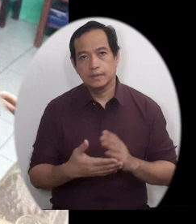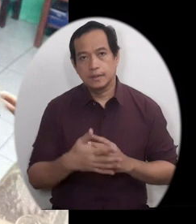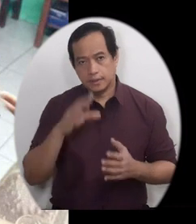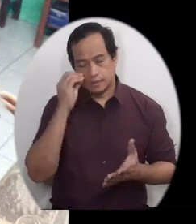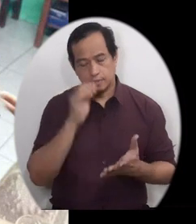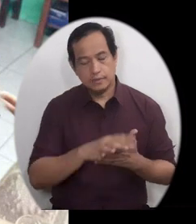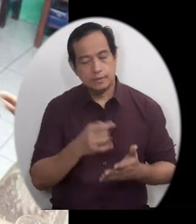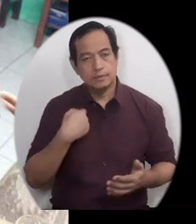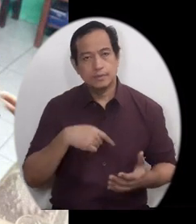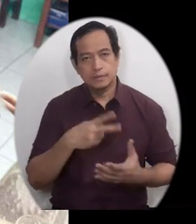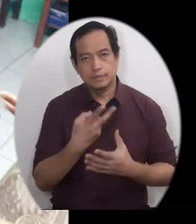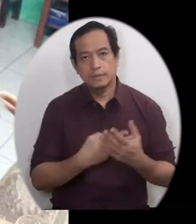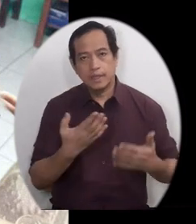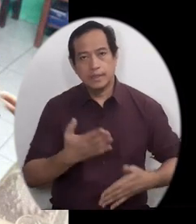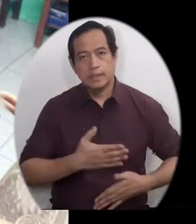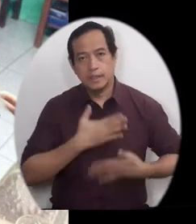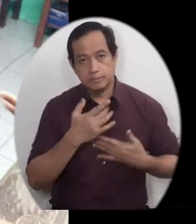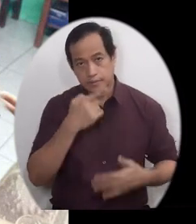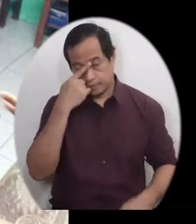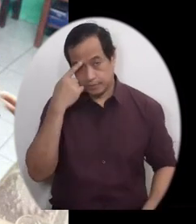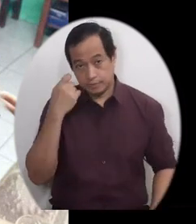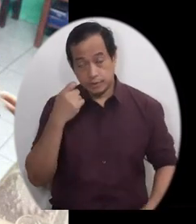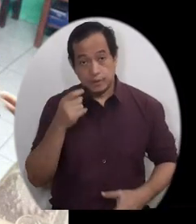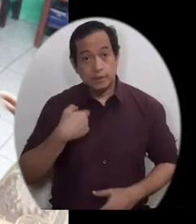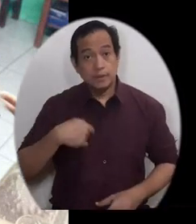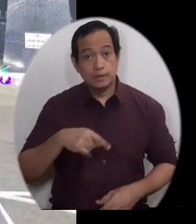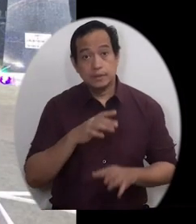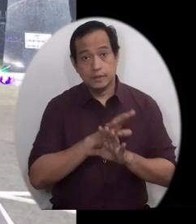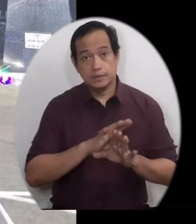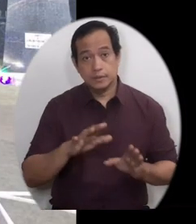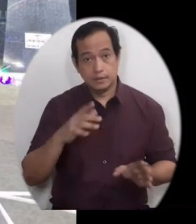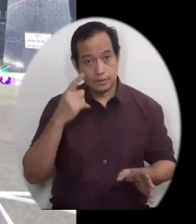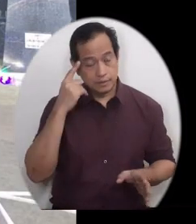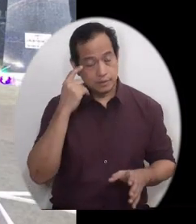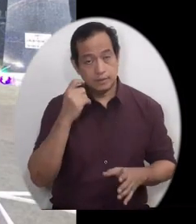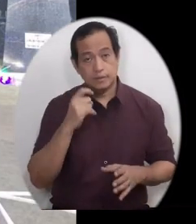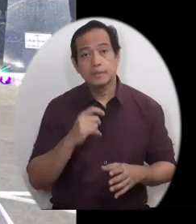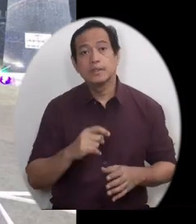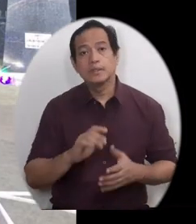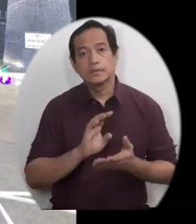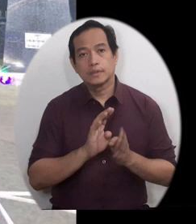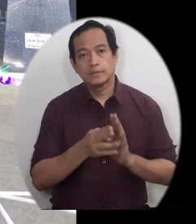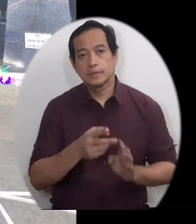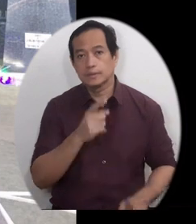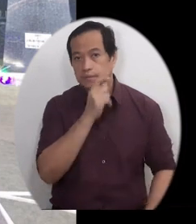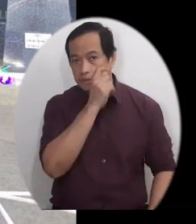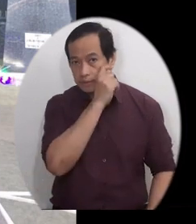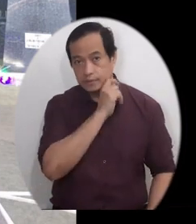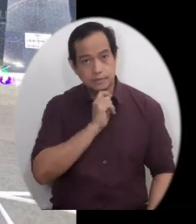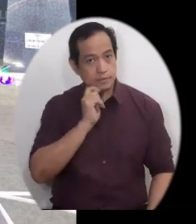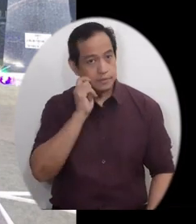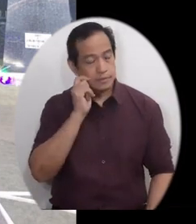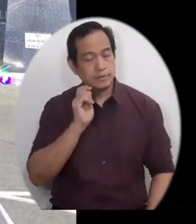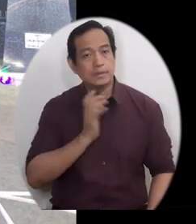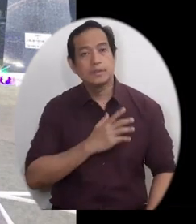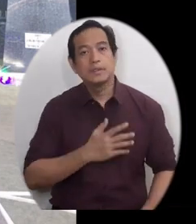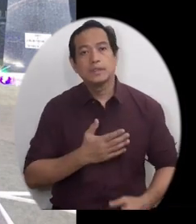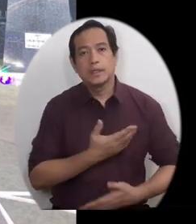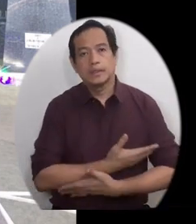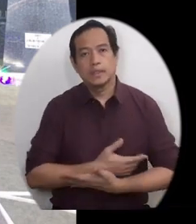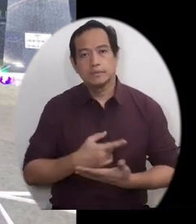yung nadarama namin kasi hindi naman po namin akalain na magiging kambal yung anak namin. At first